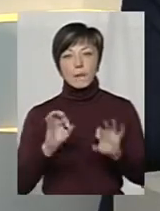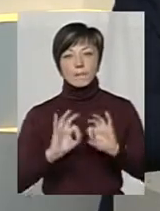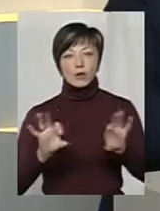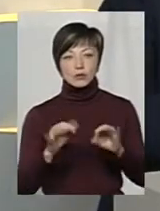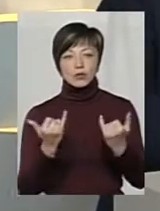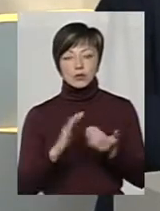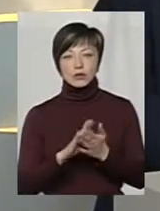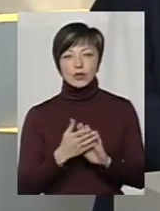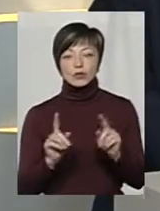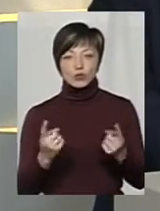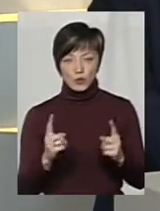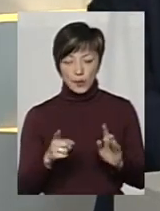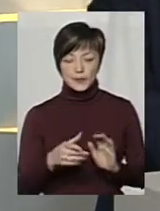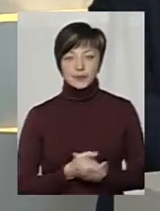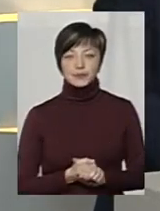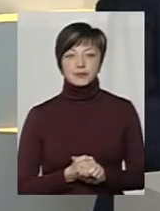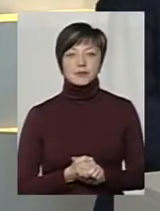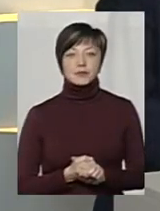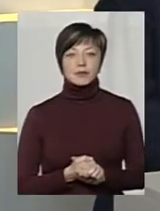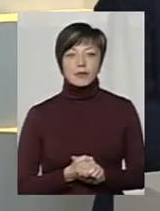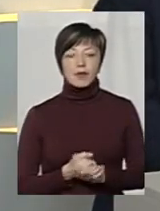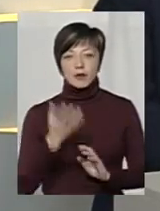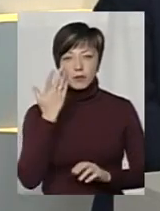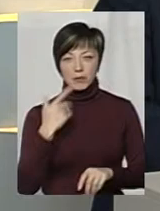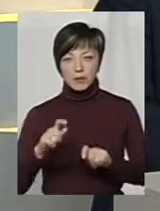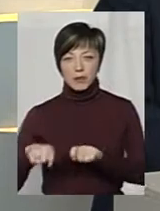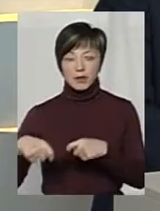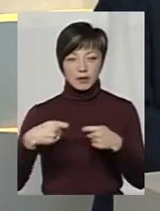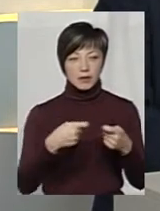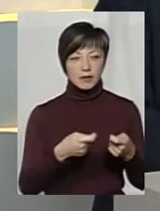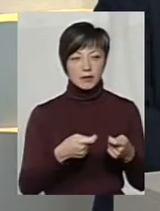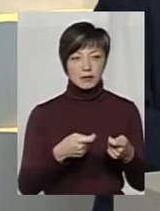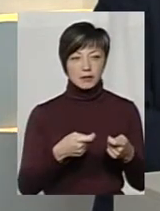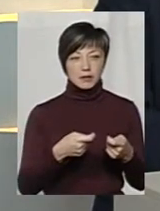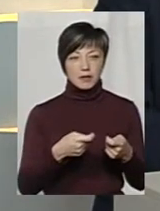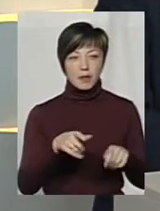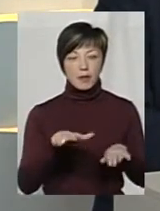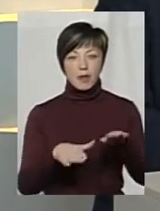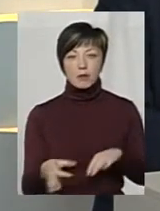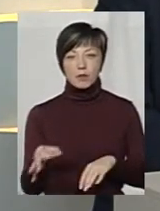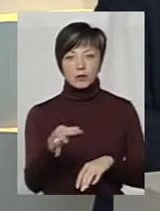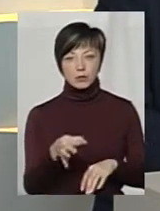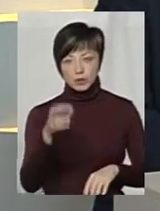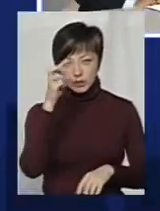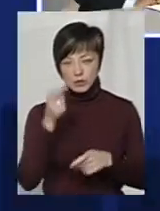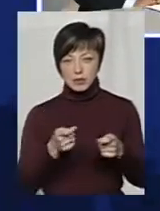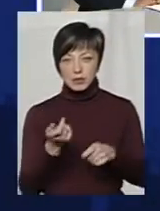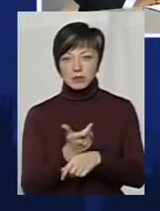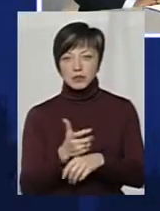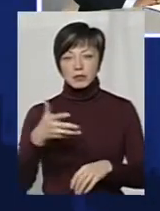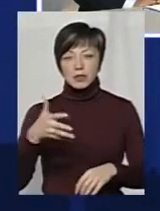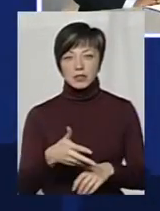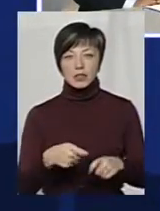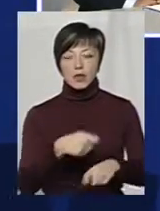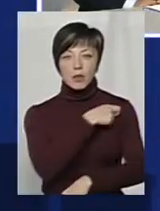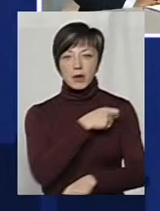зараз ситуацію, в чому справа. З передачею на баланс обласної державної адміністрації більше 5 тисяч